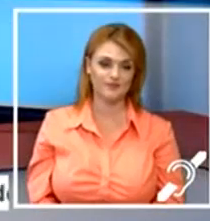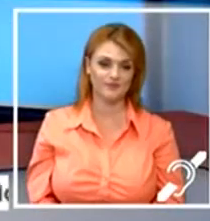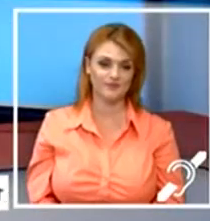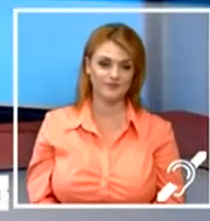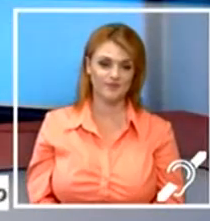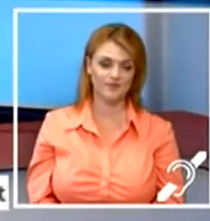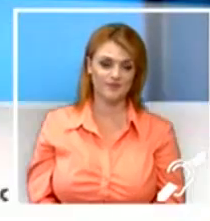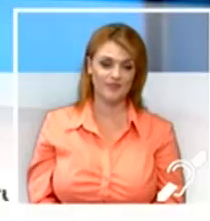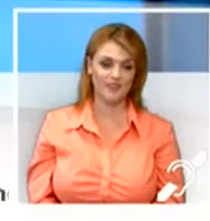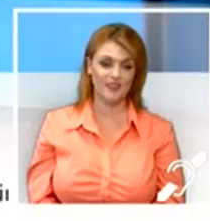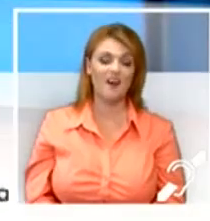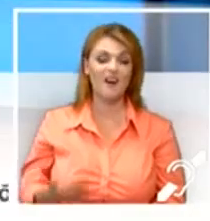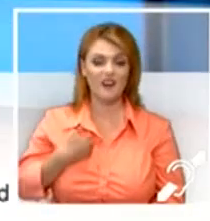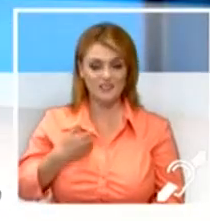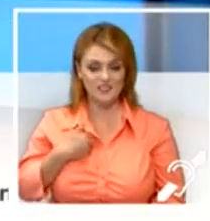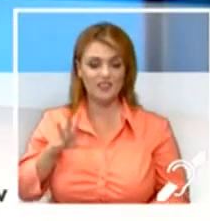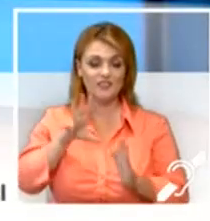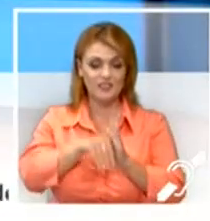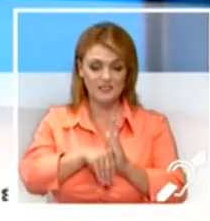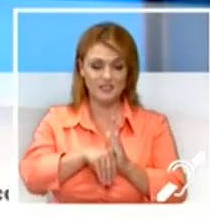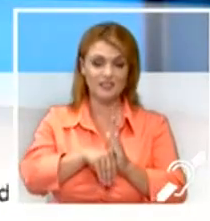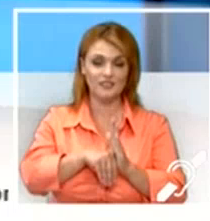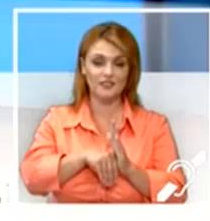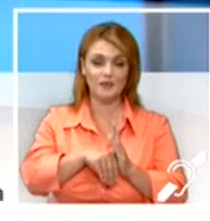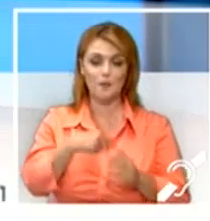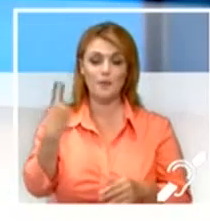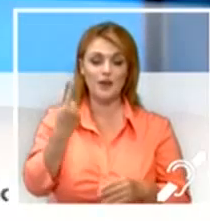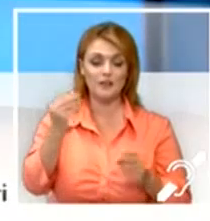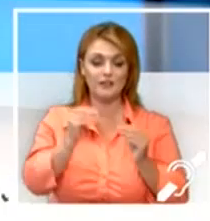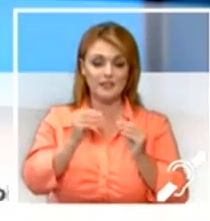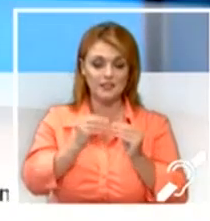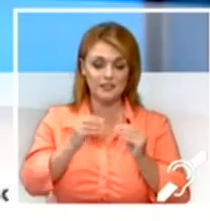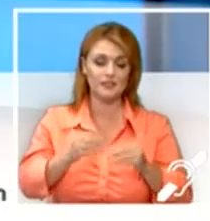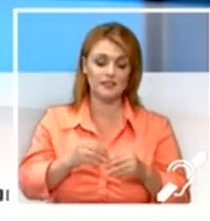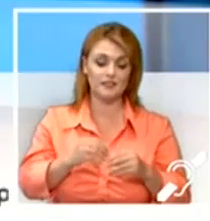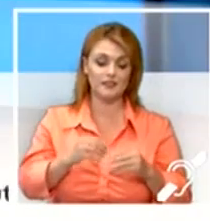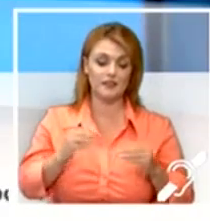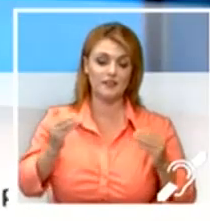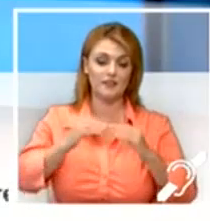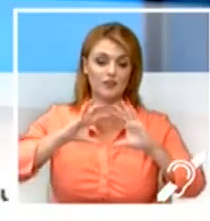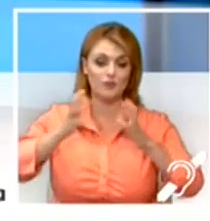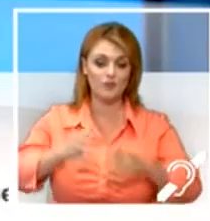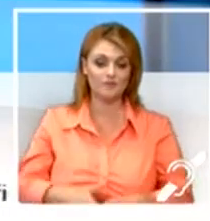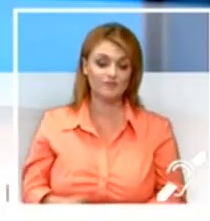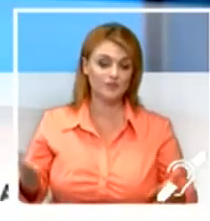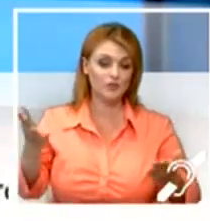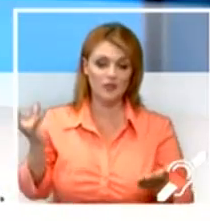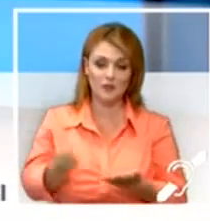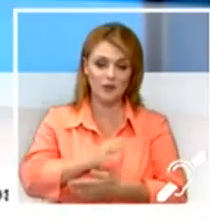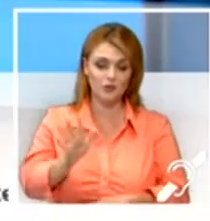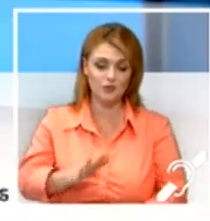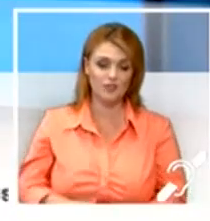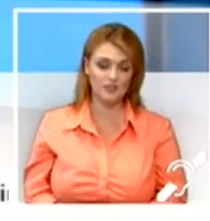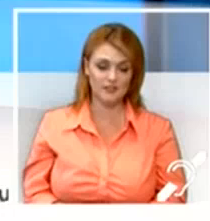aparat. Ați fi fost din nou în primele 10 ale lumii, spune Simona Halep cu amărăciune că a jucat degeaba semifinala la